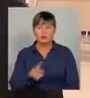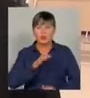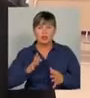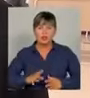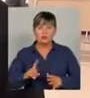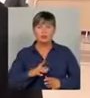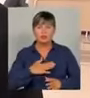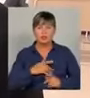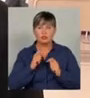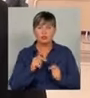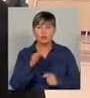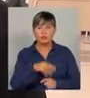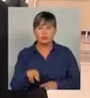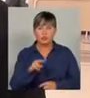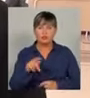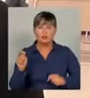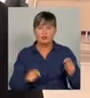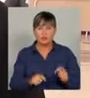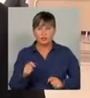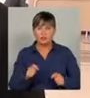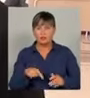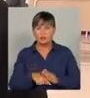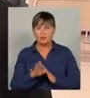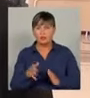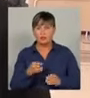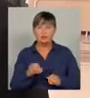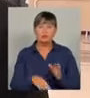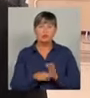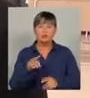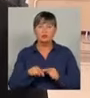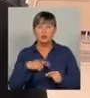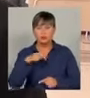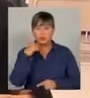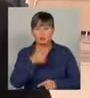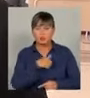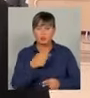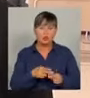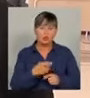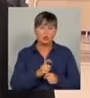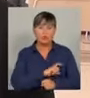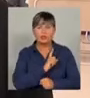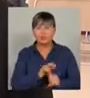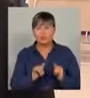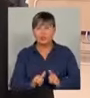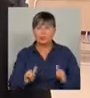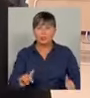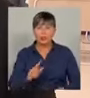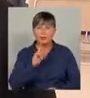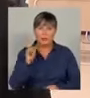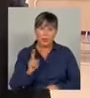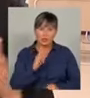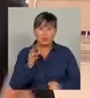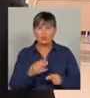наш призовой фонд, наш фестиваль вдохновит ребят делать еще круче в следующем году. И это очень сильно развивает молодежь.